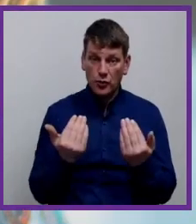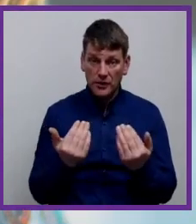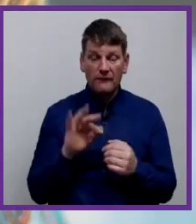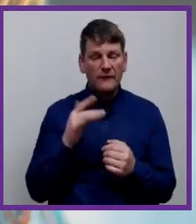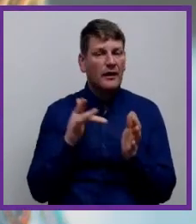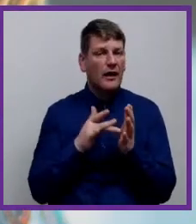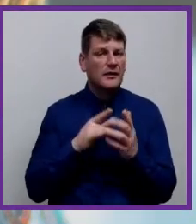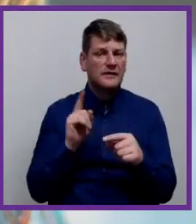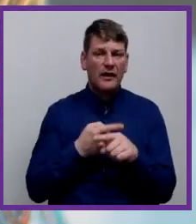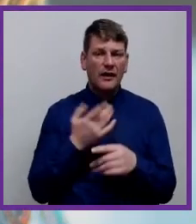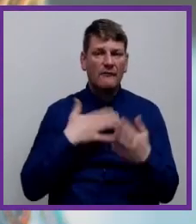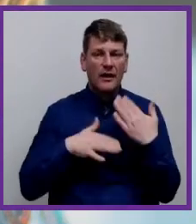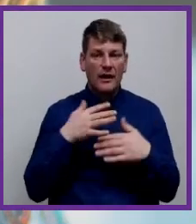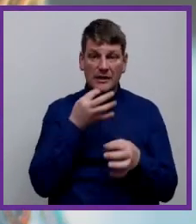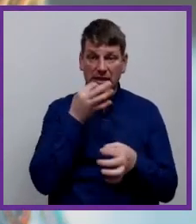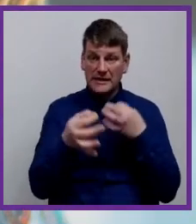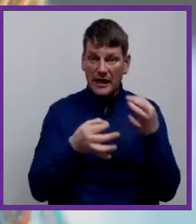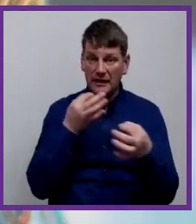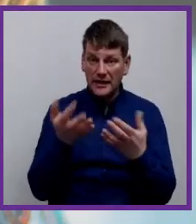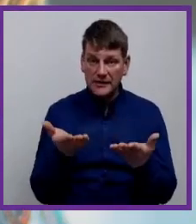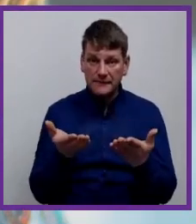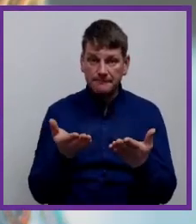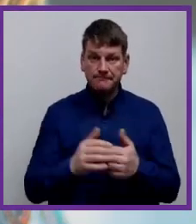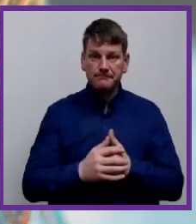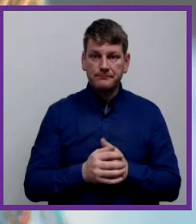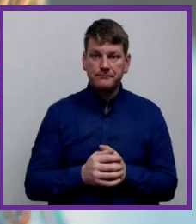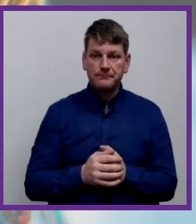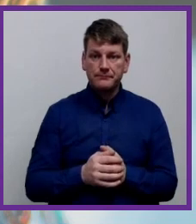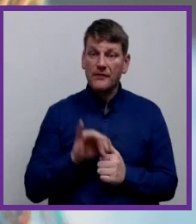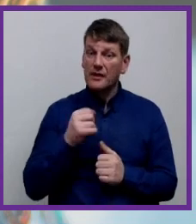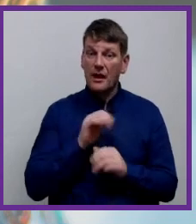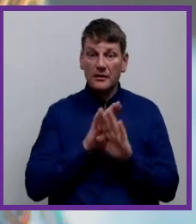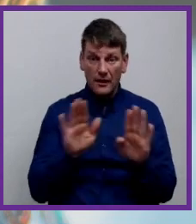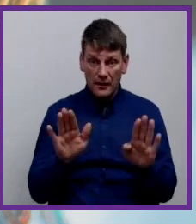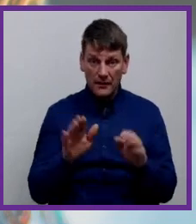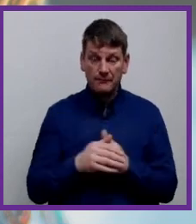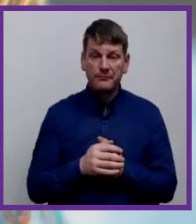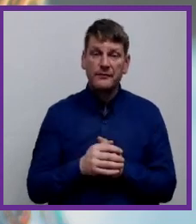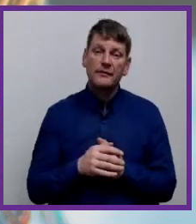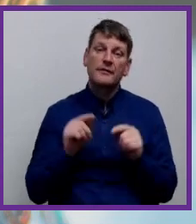vēl vēlas izteikties? Ja, ja nē, tad